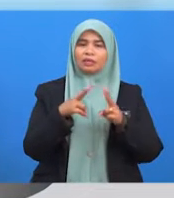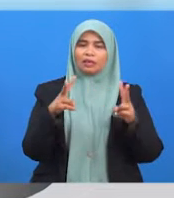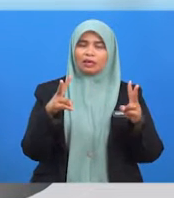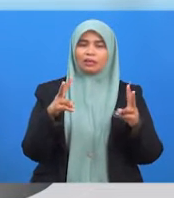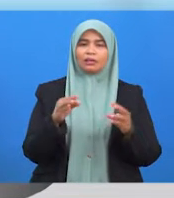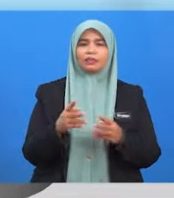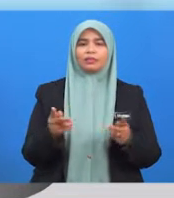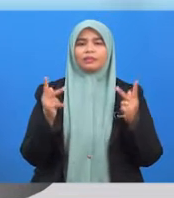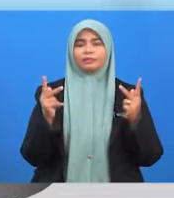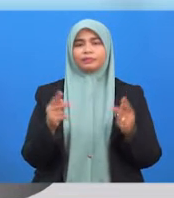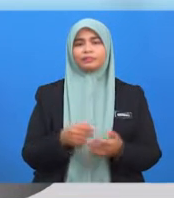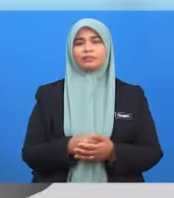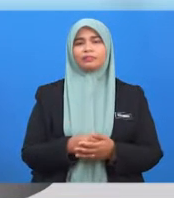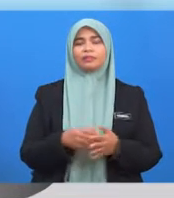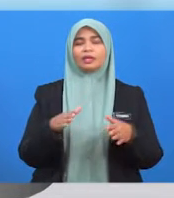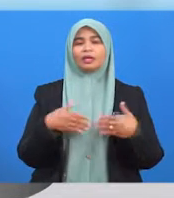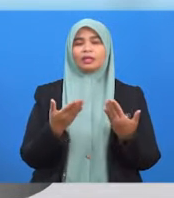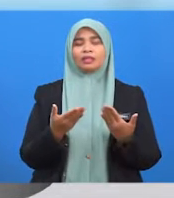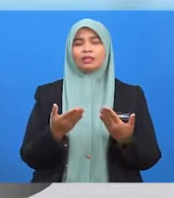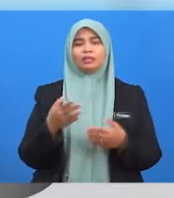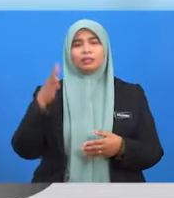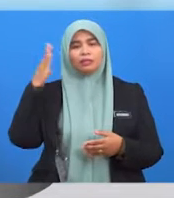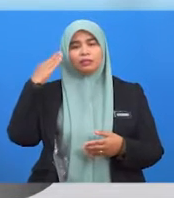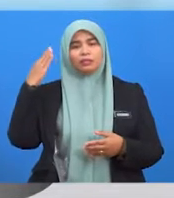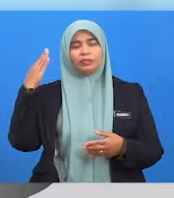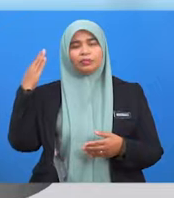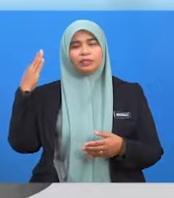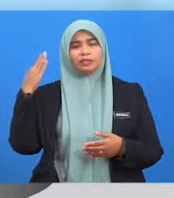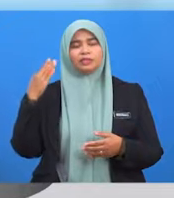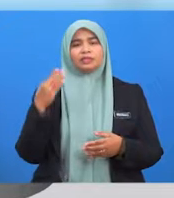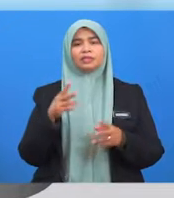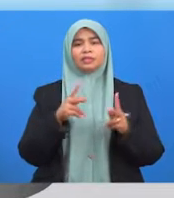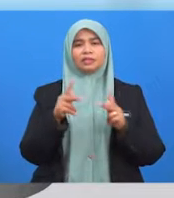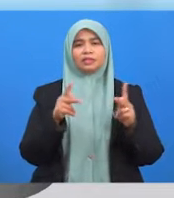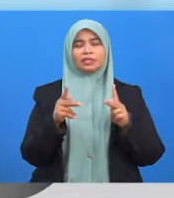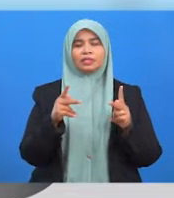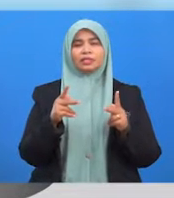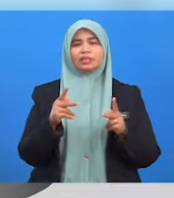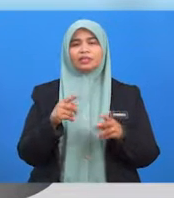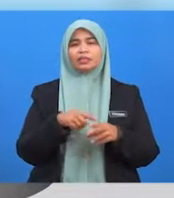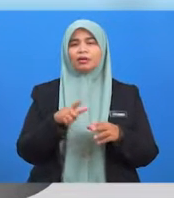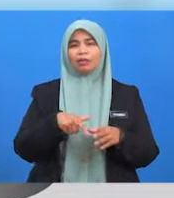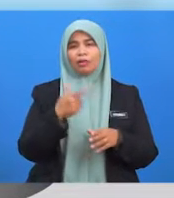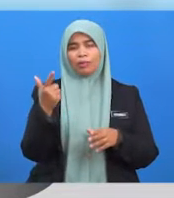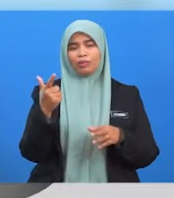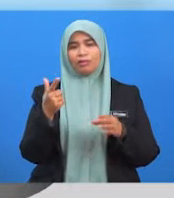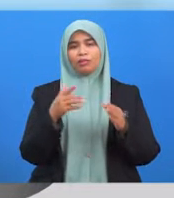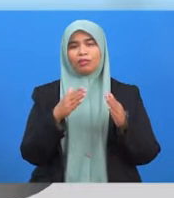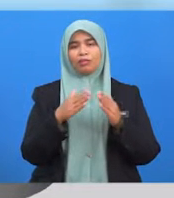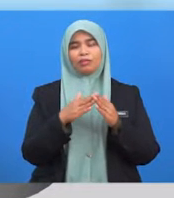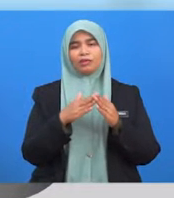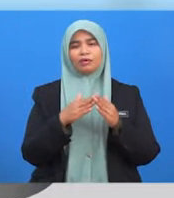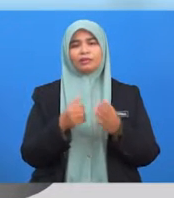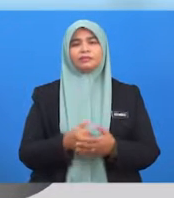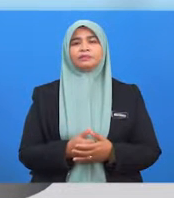kuat. Bagaimana pula bunyi bising kenderaan di luar rumah dapat diatasi dari